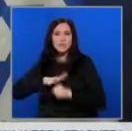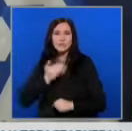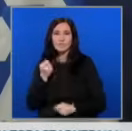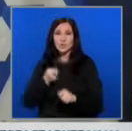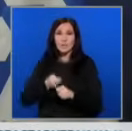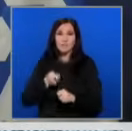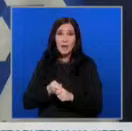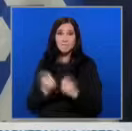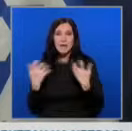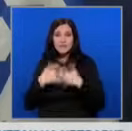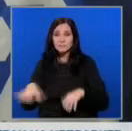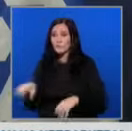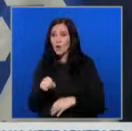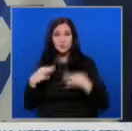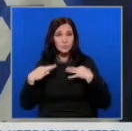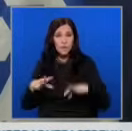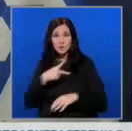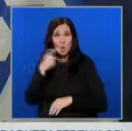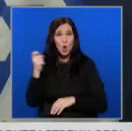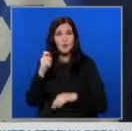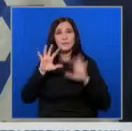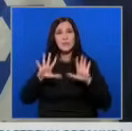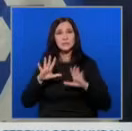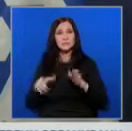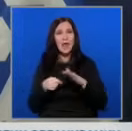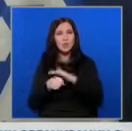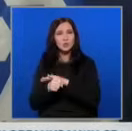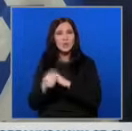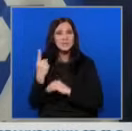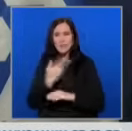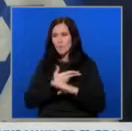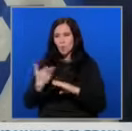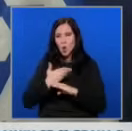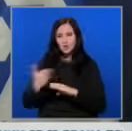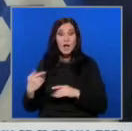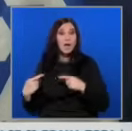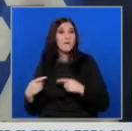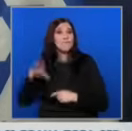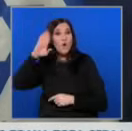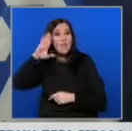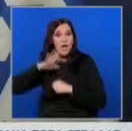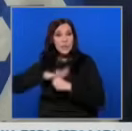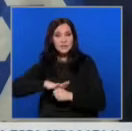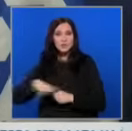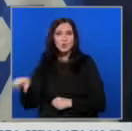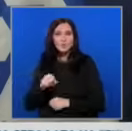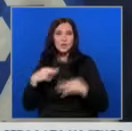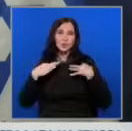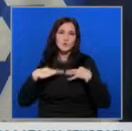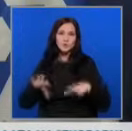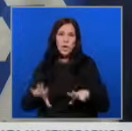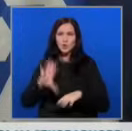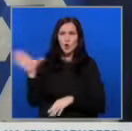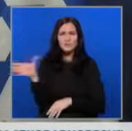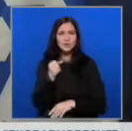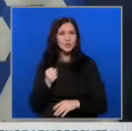създадем механизъм, довел до освобождаването на 110 заложници. Само продължаването на военния натиск ще доведе до освобождаването на